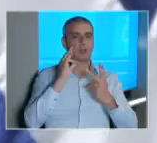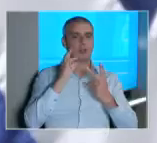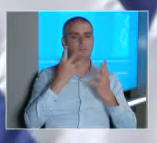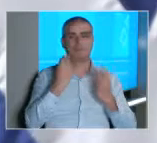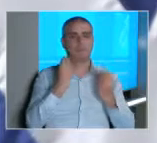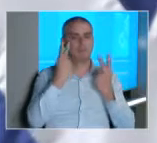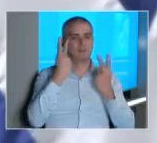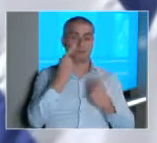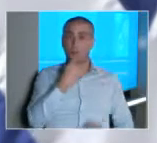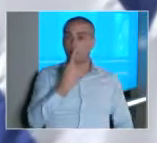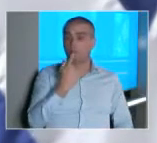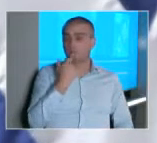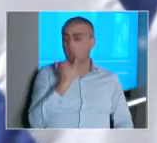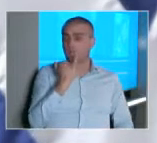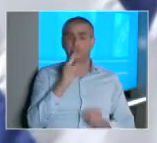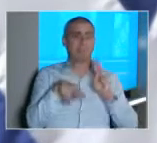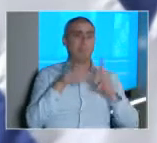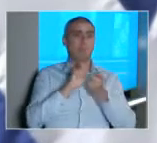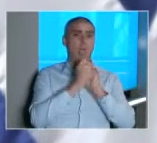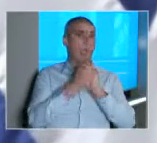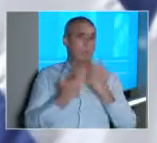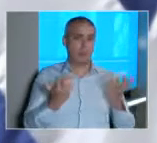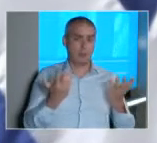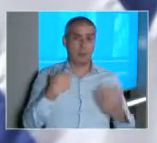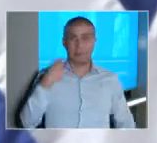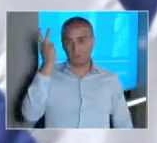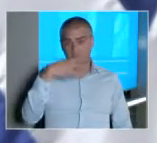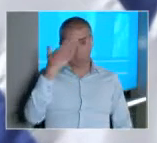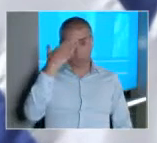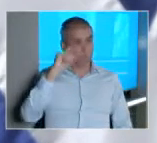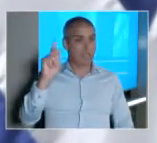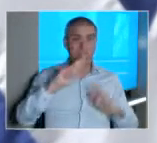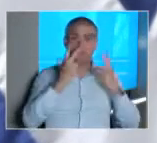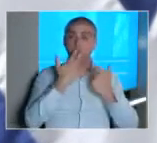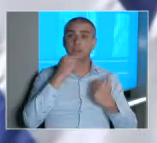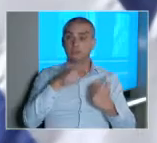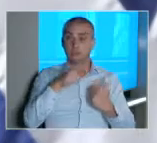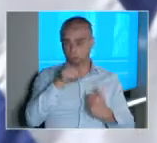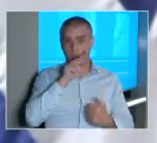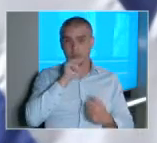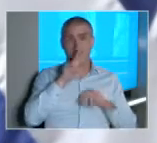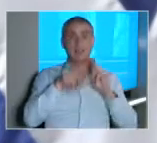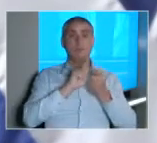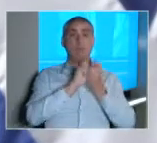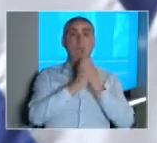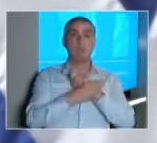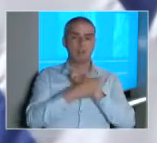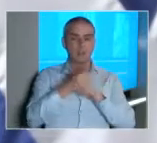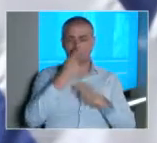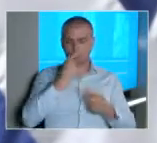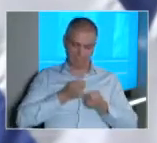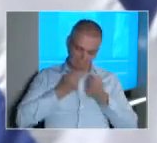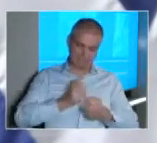שהוא אומר. השאלה מה זה טיפולי המרה? אני מבין שבתודעה הציבורית הישראלית שהוא דיבר על טיפולי המרה, זה